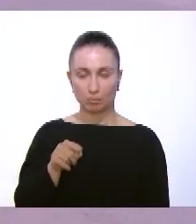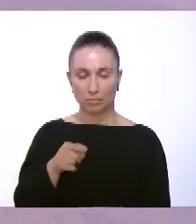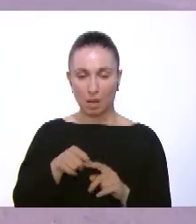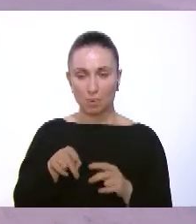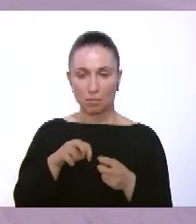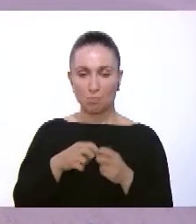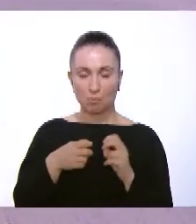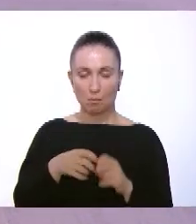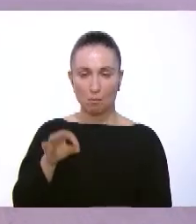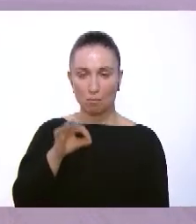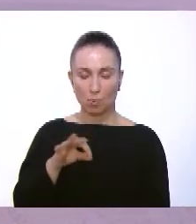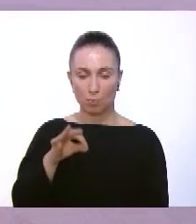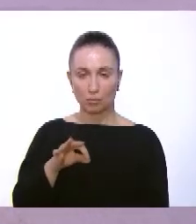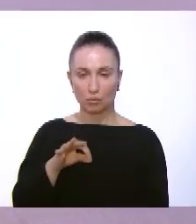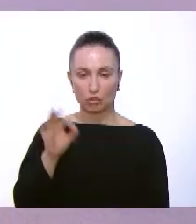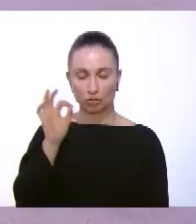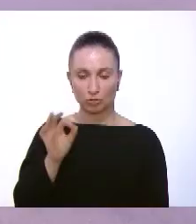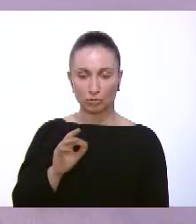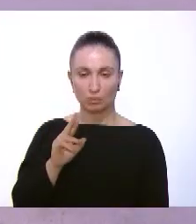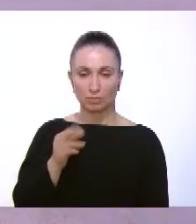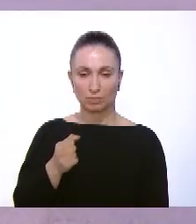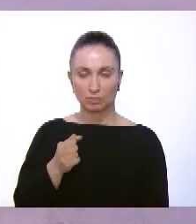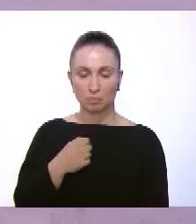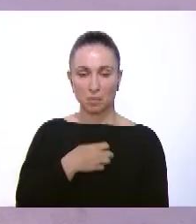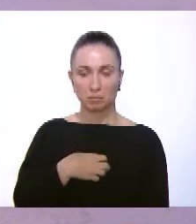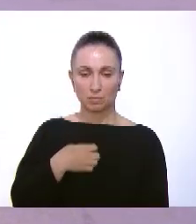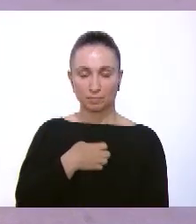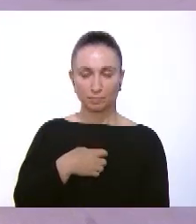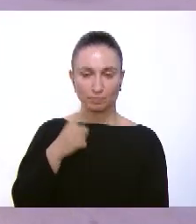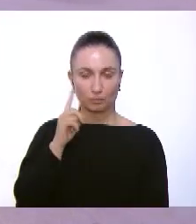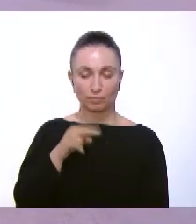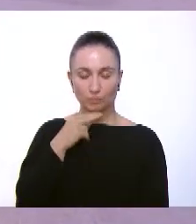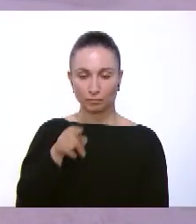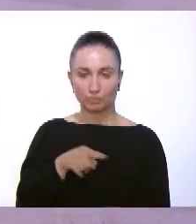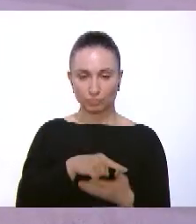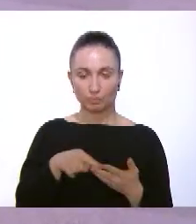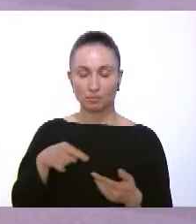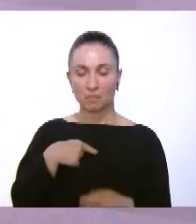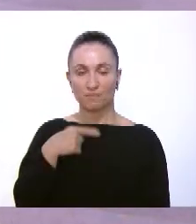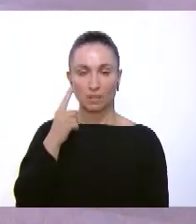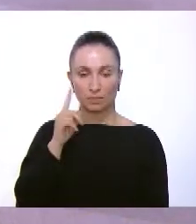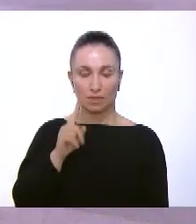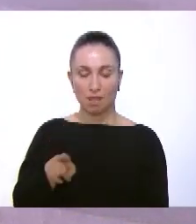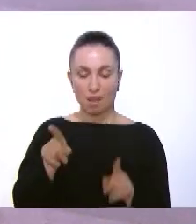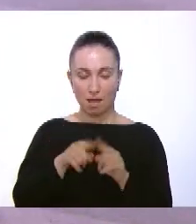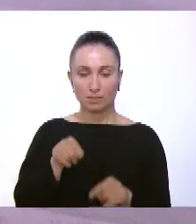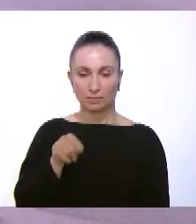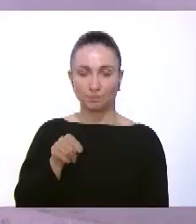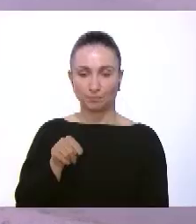ამ პრობლემის აქტუალობას და მნიშვნელობას რომ ხაზი გაუსვათ, მე ვიტყვი, რომ